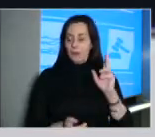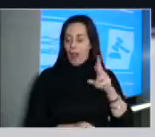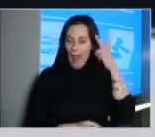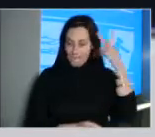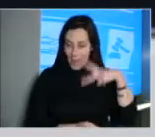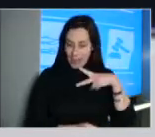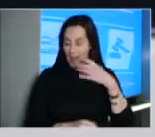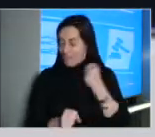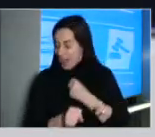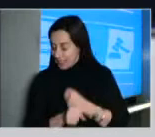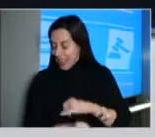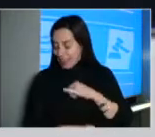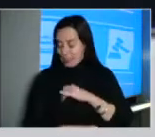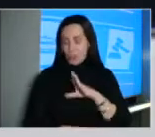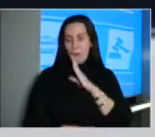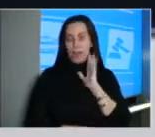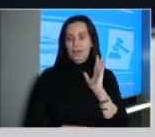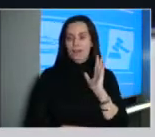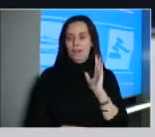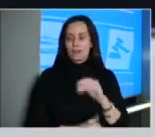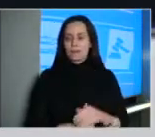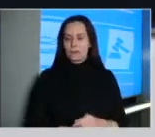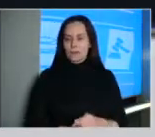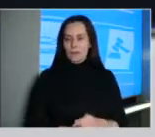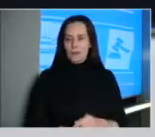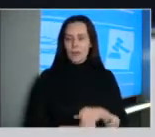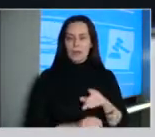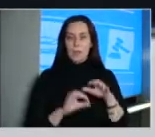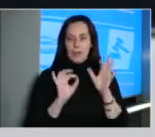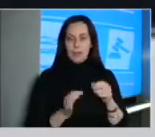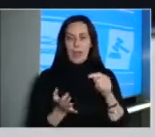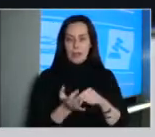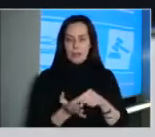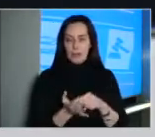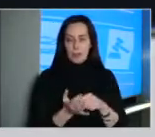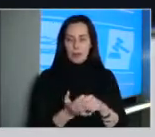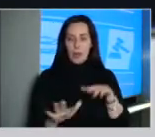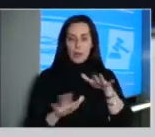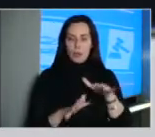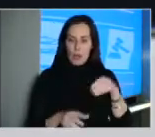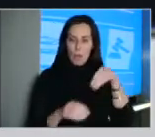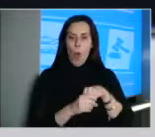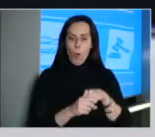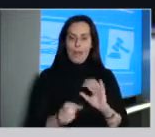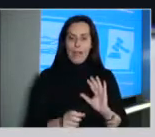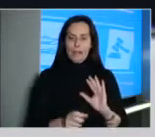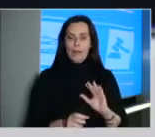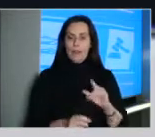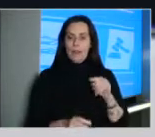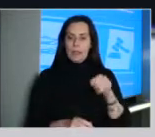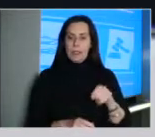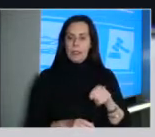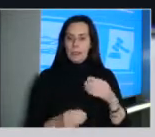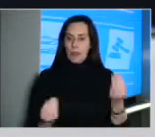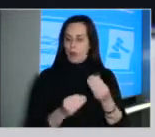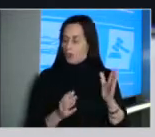קוגניטיבית ובין מעשה, זאת הבעיה. כן. וזו בעצם הסיבה שהממשלה מעורבת בשוק הזה. כי אילו זה היה שוק